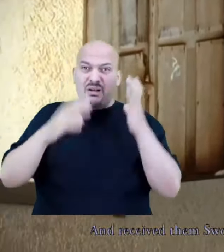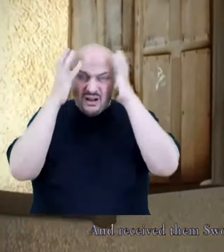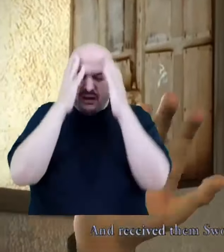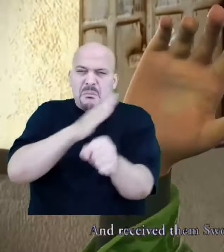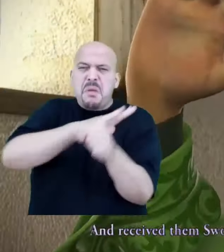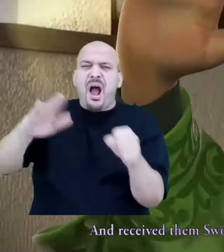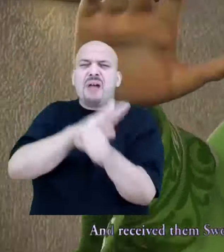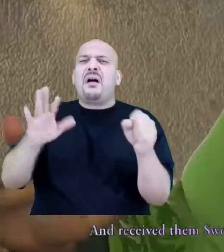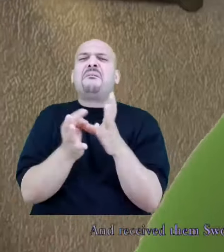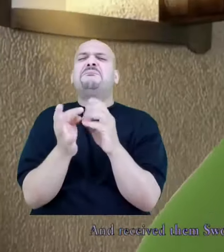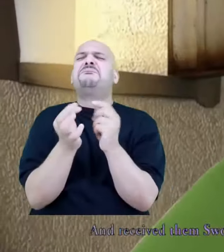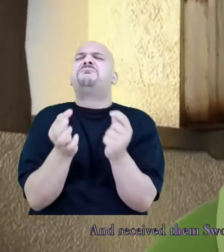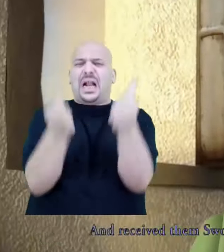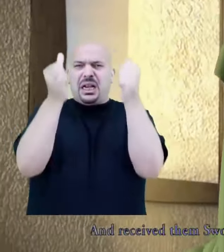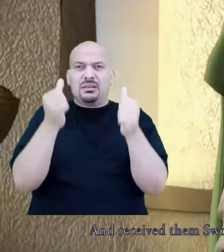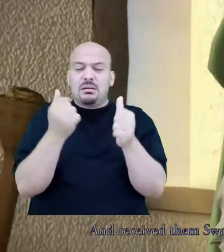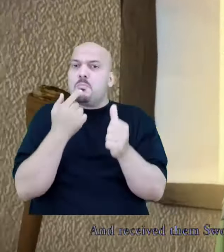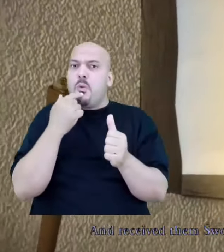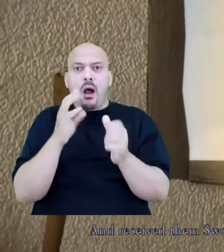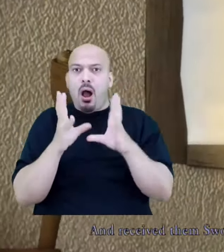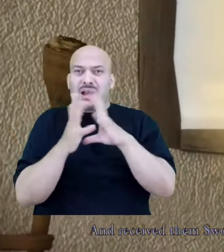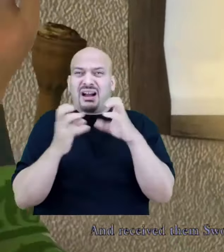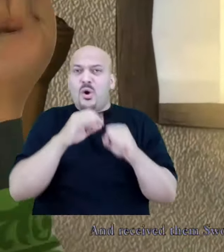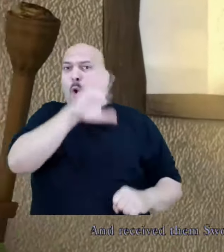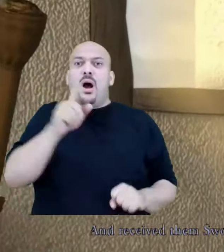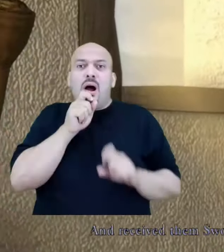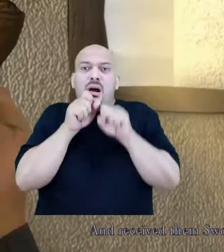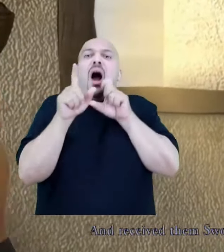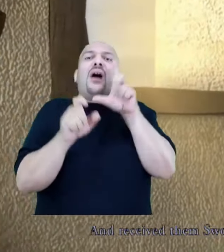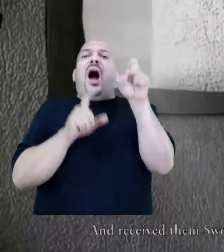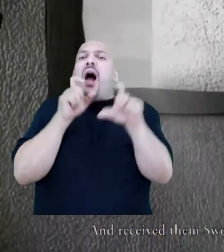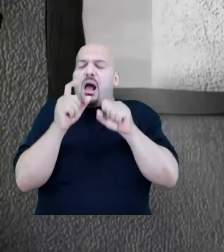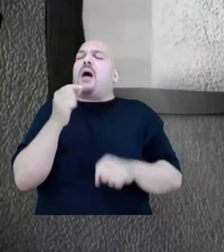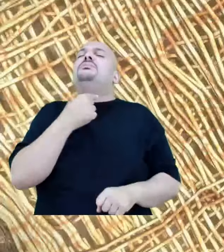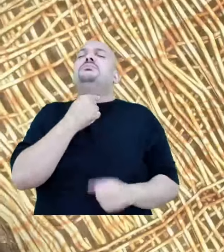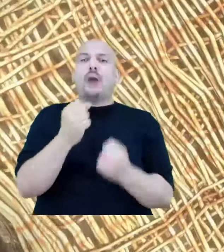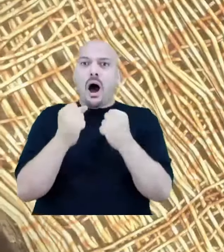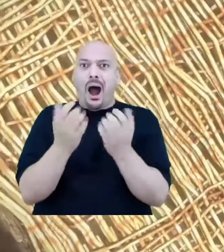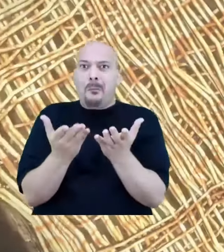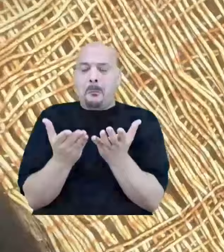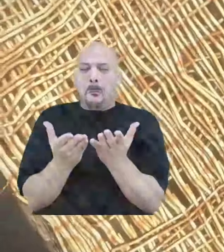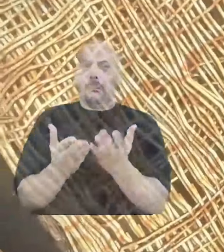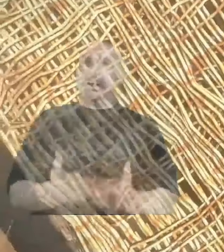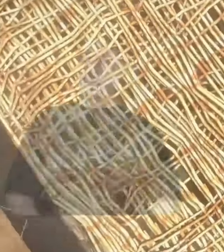وجمجمة، ضربا فلا تسمع إلا غمغمة.